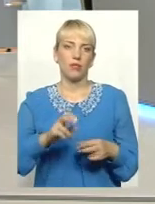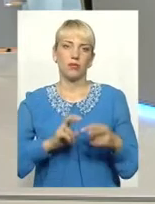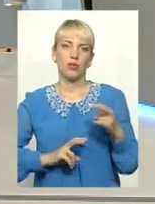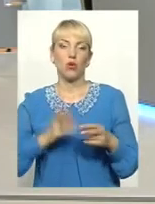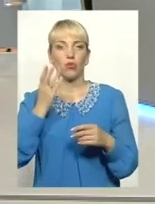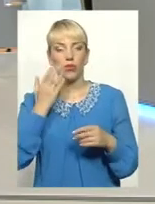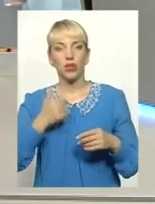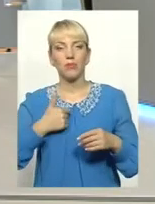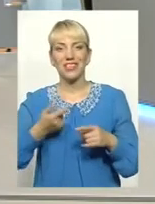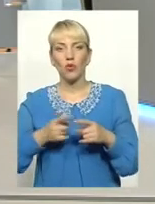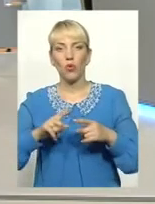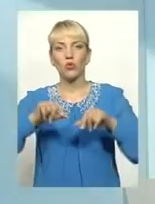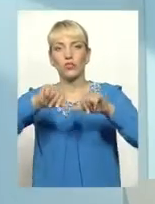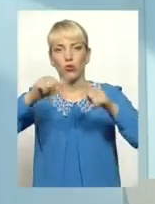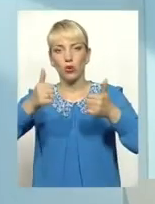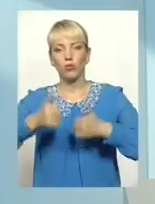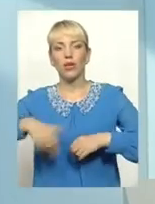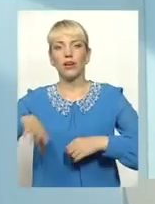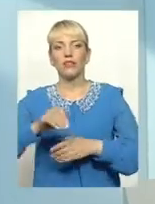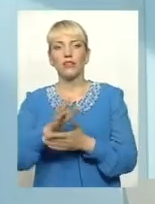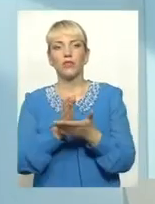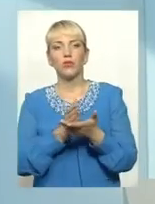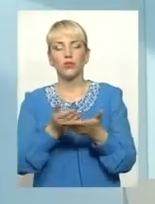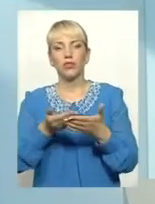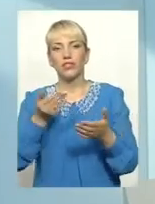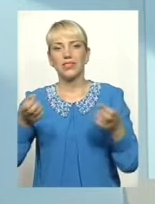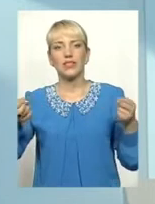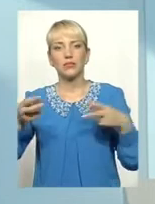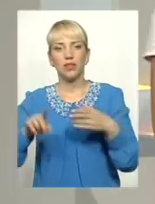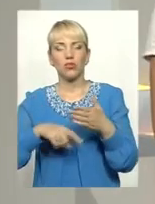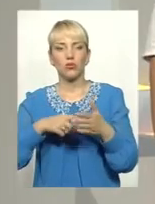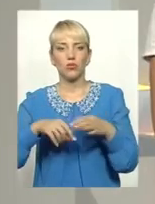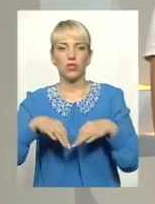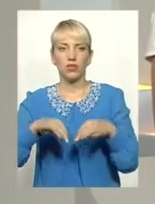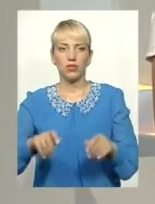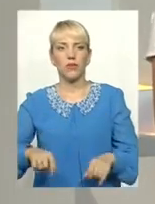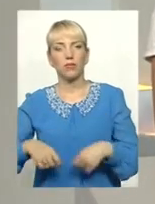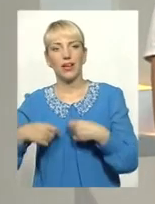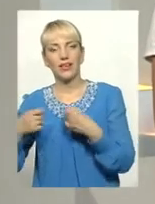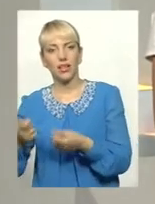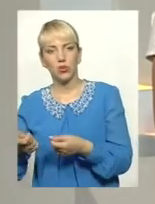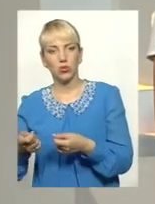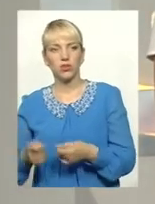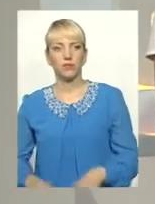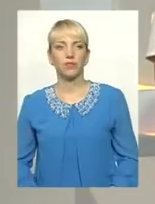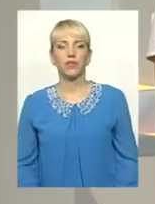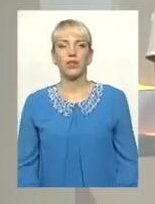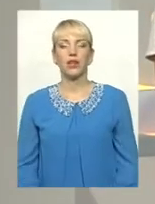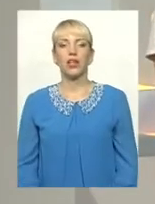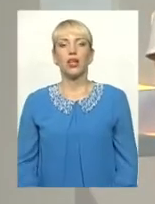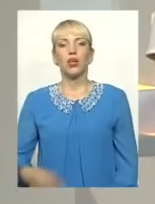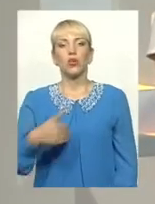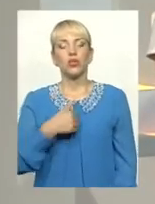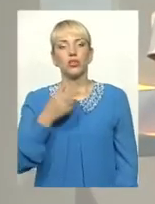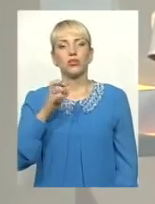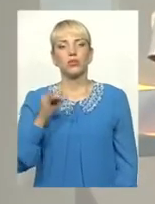сформуємо, звісно, всі функції від спецкомунтранса передадуться цьому комунальному підприємству. Але все ж таки хотіла б повернутися до теми. Скільки